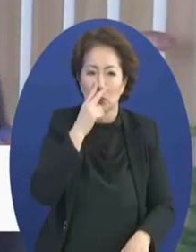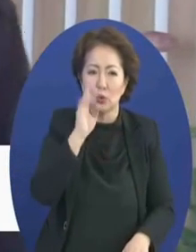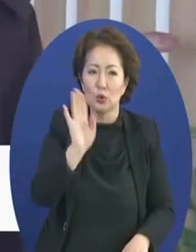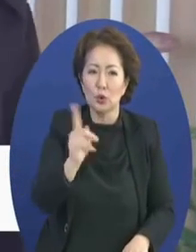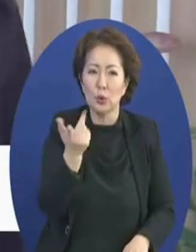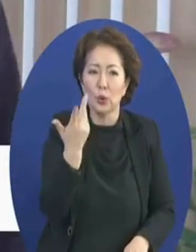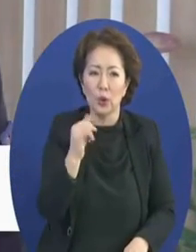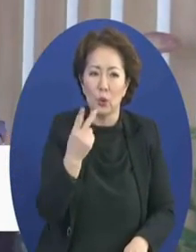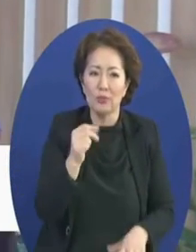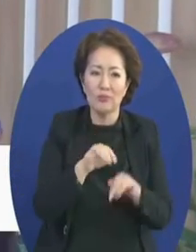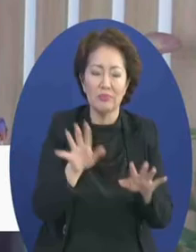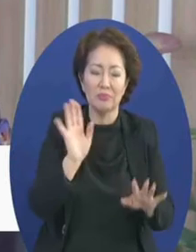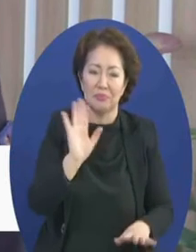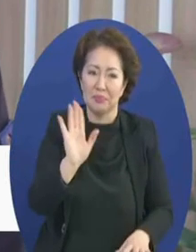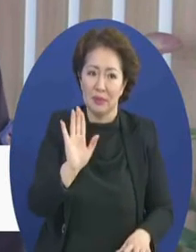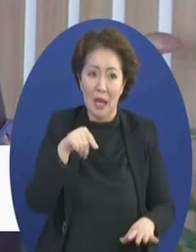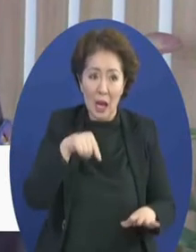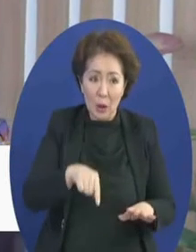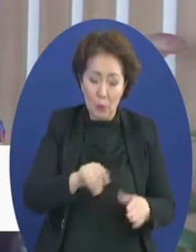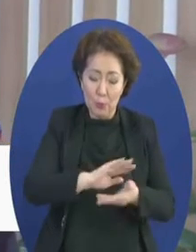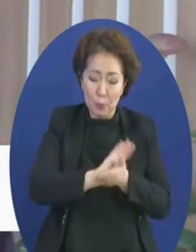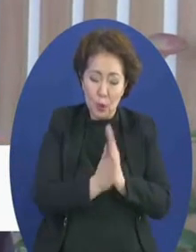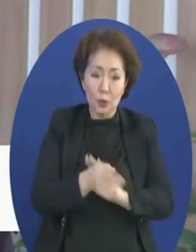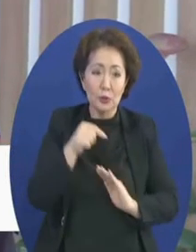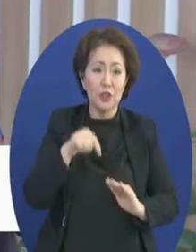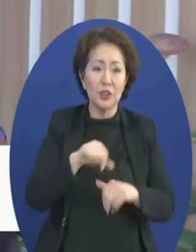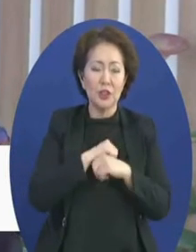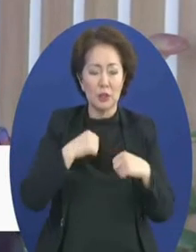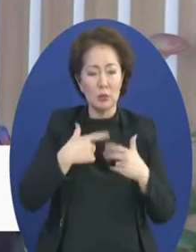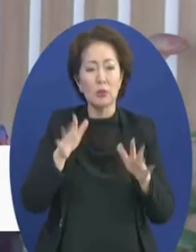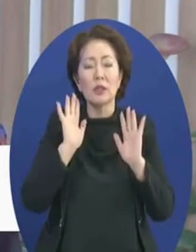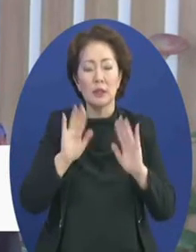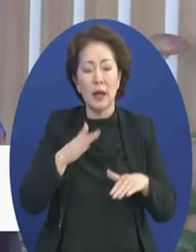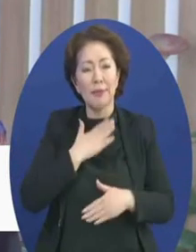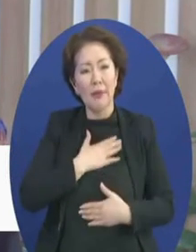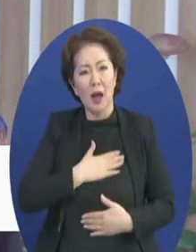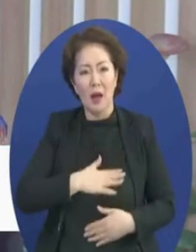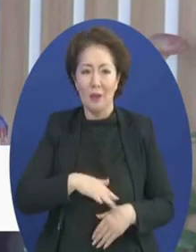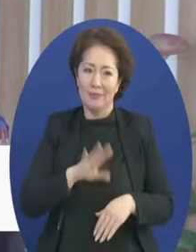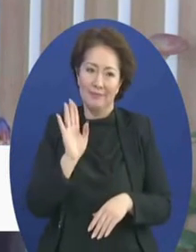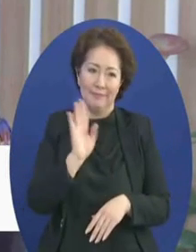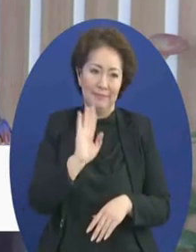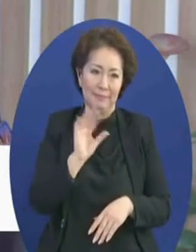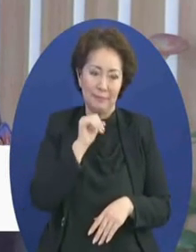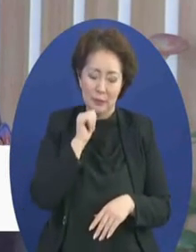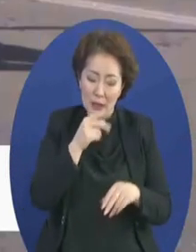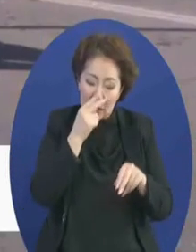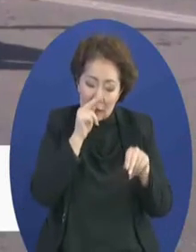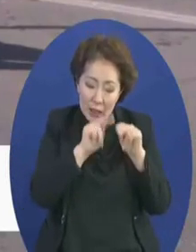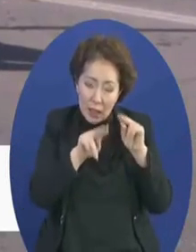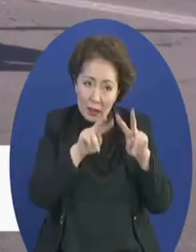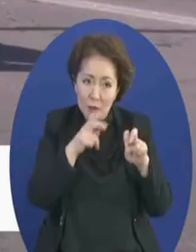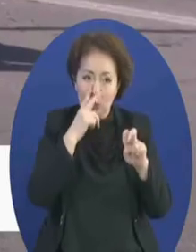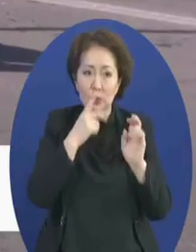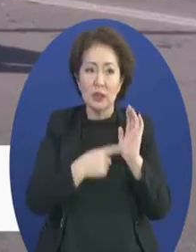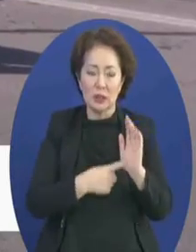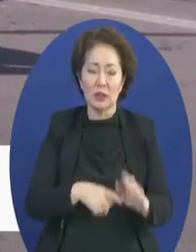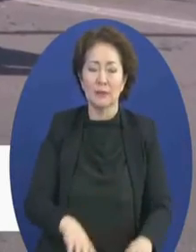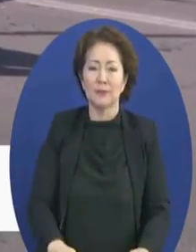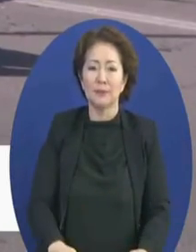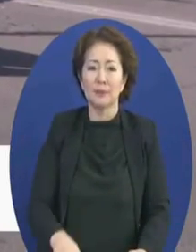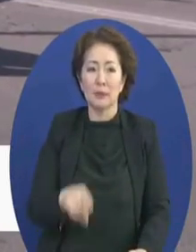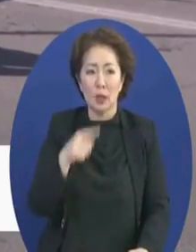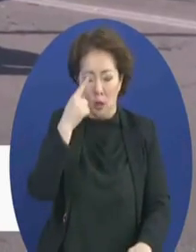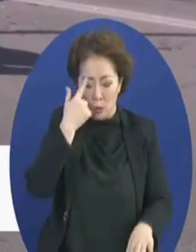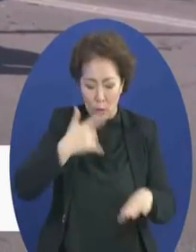бидний хувьд. Тэгэхдээ энэ бол манай иргэд тайвширах үндэслэл биш. Бид энэ бол тандалт хийж үзэж байна. За манай улсын хувьд